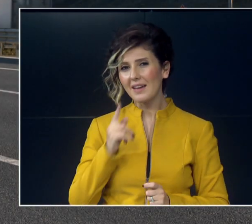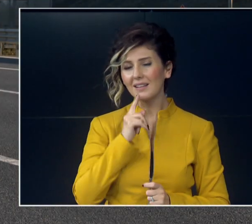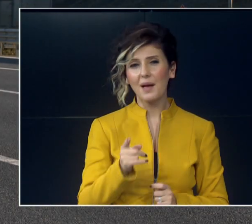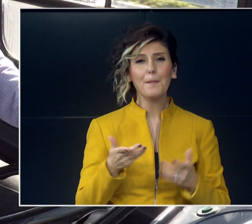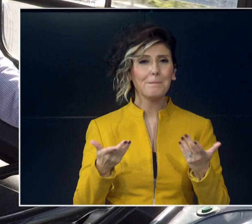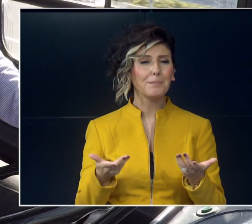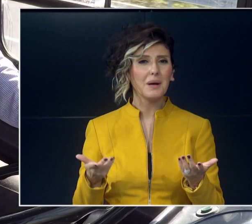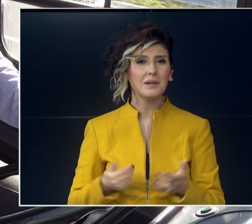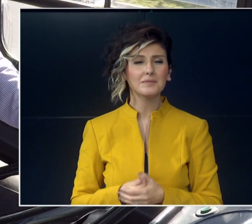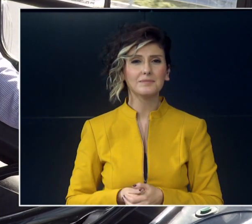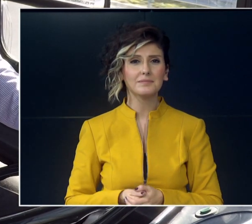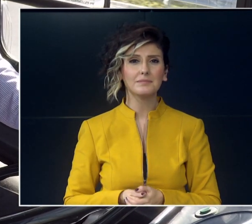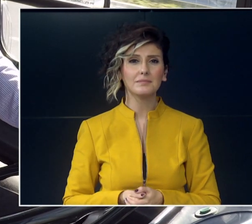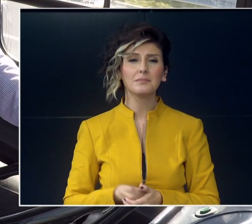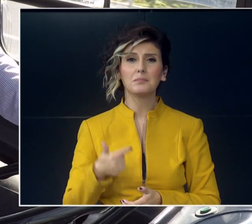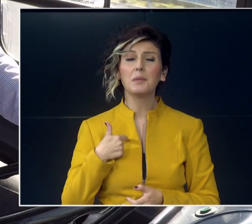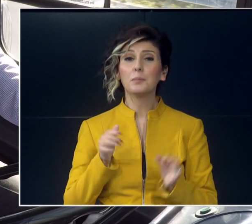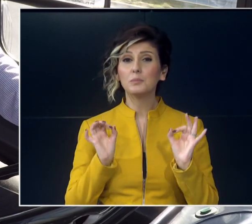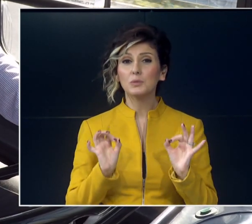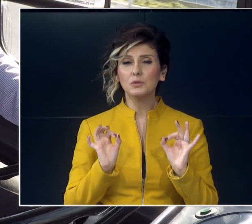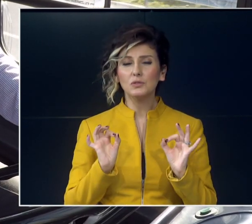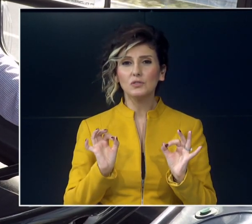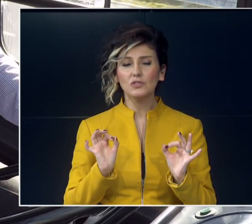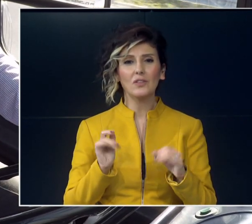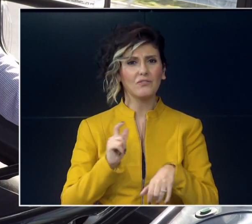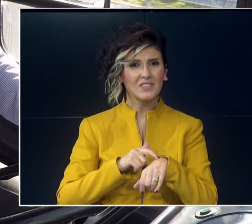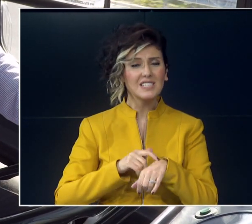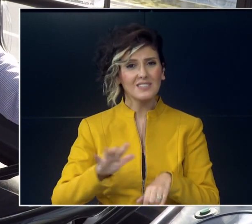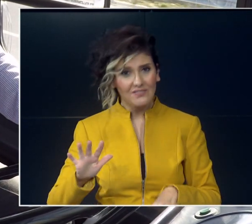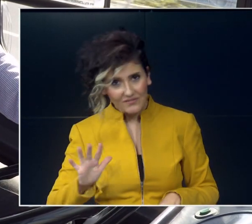Ama ben mümkün mertebe fırsat buldukça